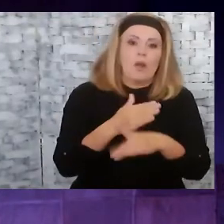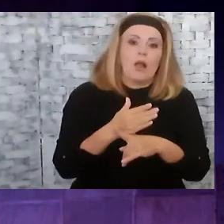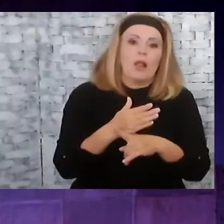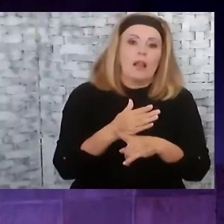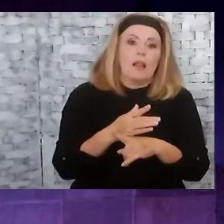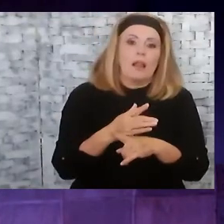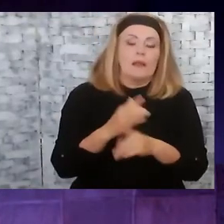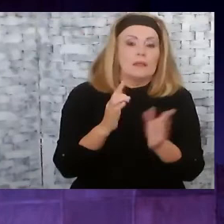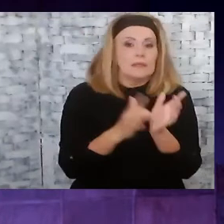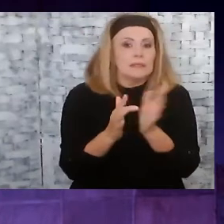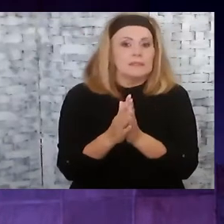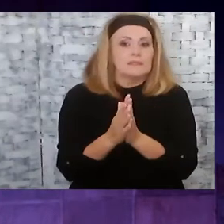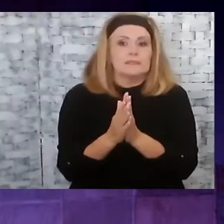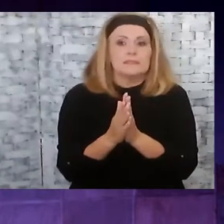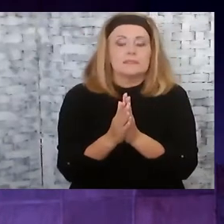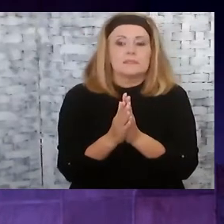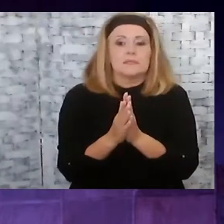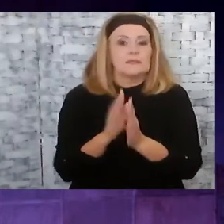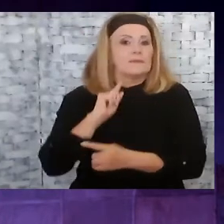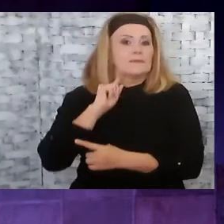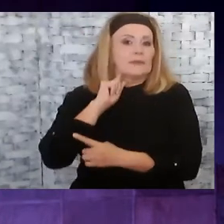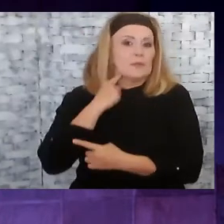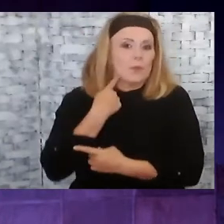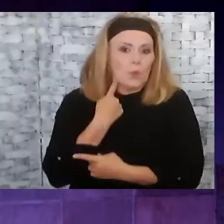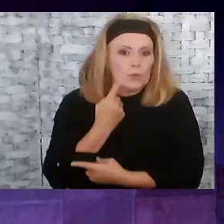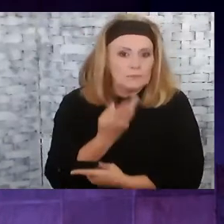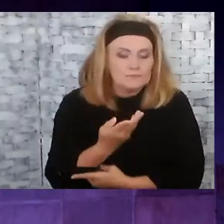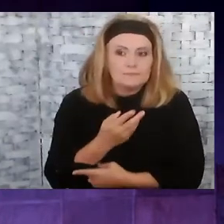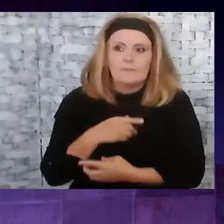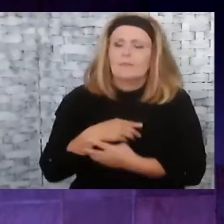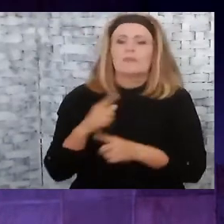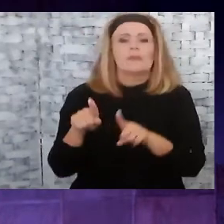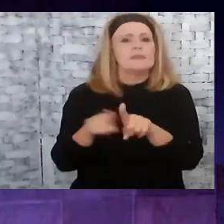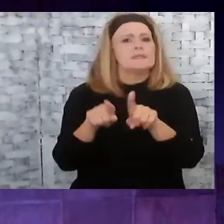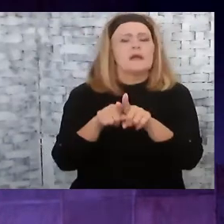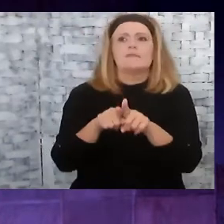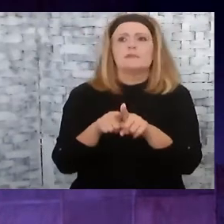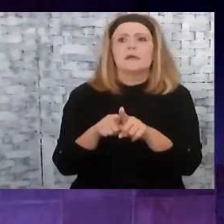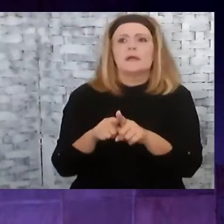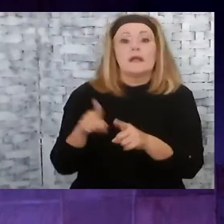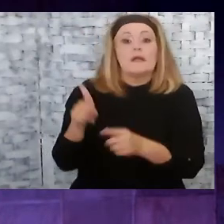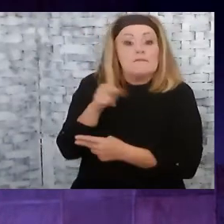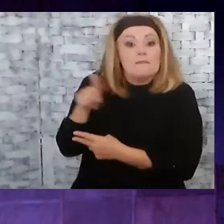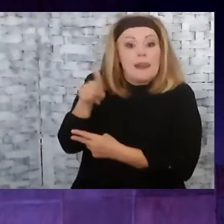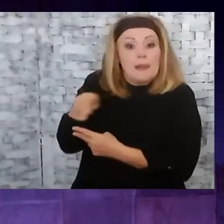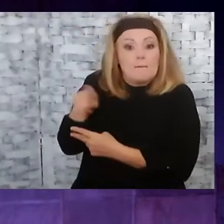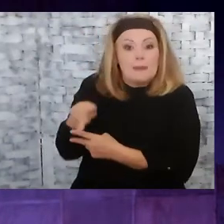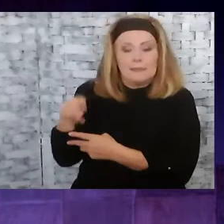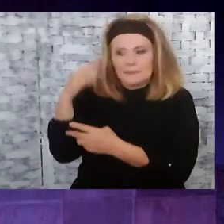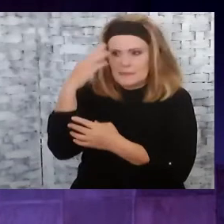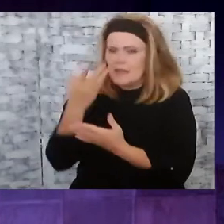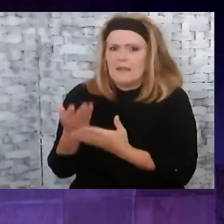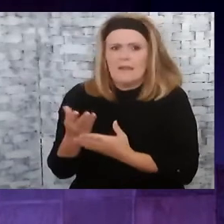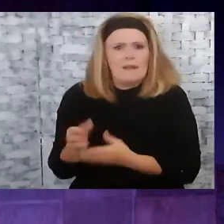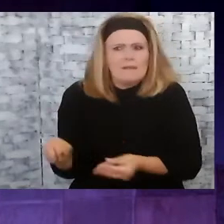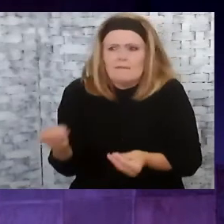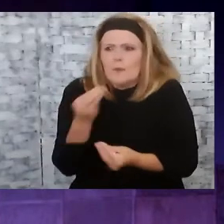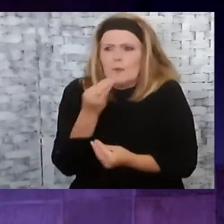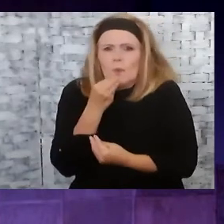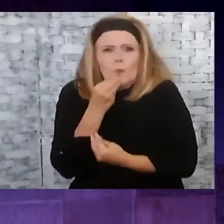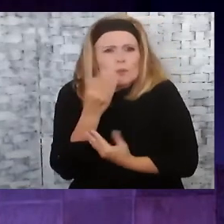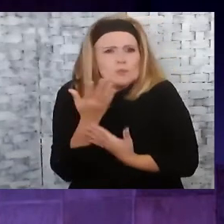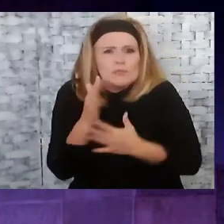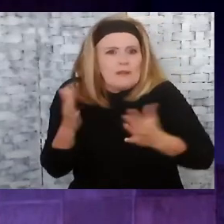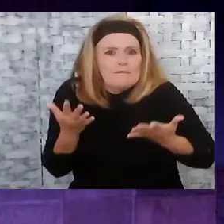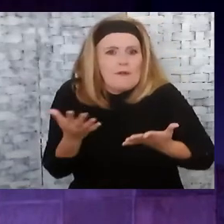verhaal wat ons nou geluister het, Johannes is die een wat vertel van Filippus, wat met Jesus praat. Jesus vra hom, waar gaan ons kos kry vir al die mense?